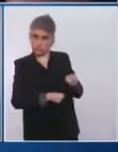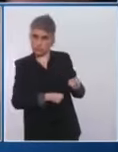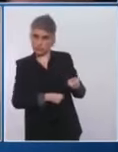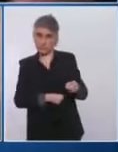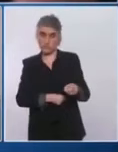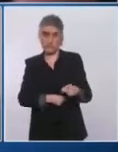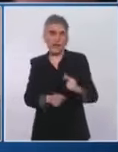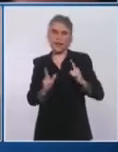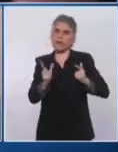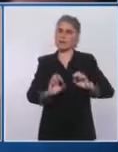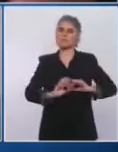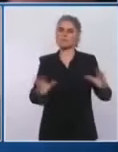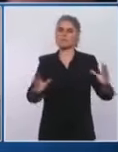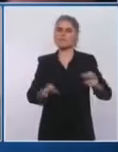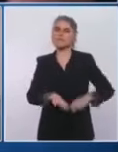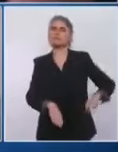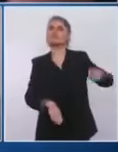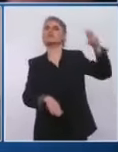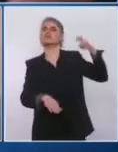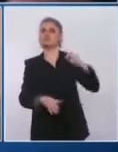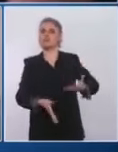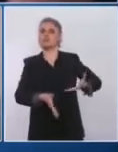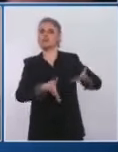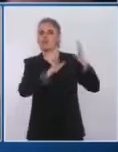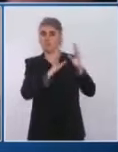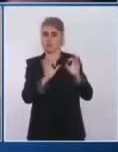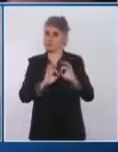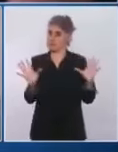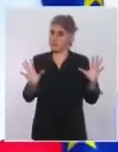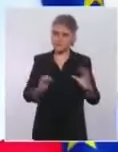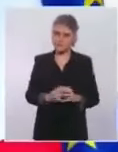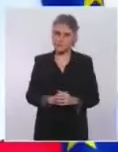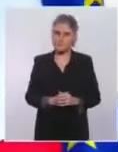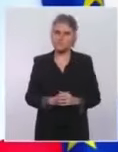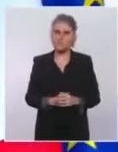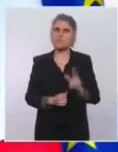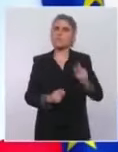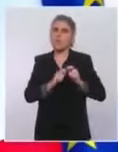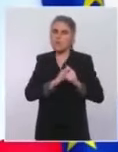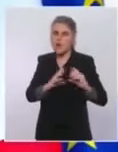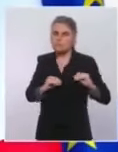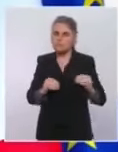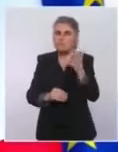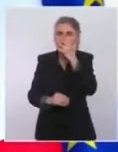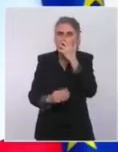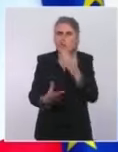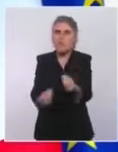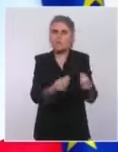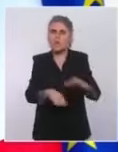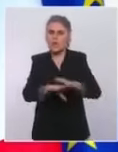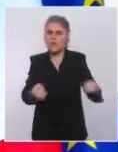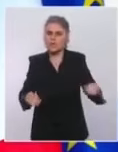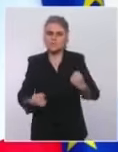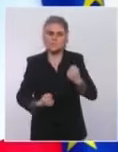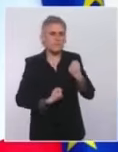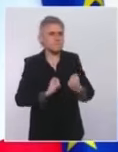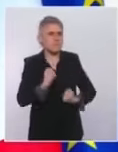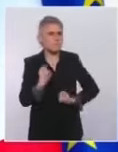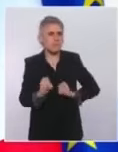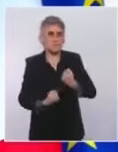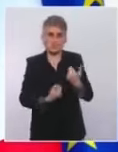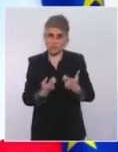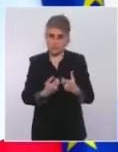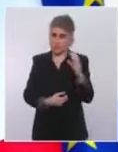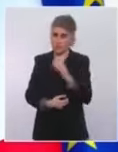ramène 10 ans en arrière. Elle a des conséquences terribles pour les populations, et je pense en particulier aux centaines de milliers de